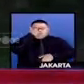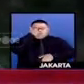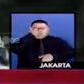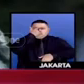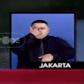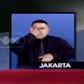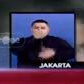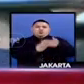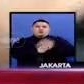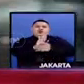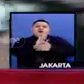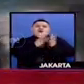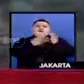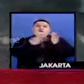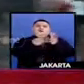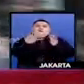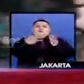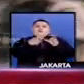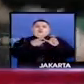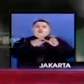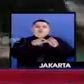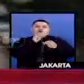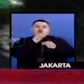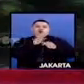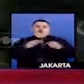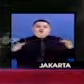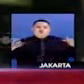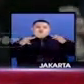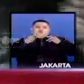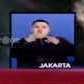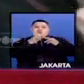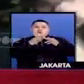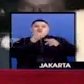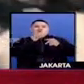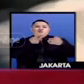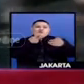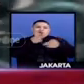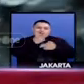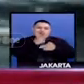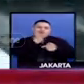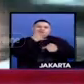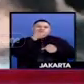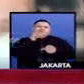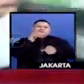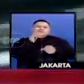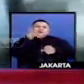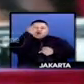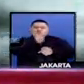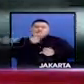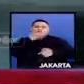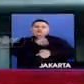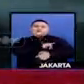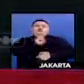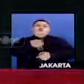Hai unggahan Meme stupa Candi Borobudur yang diedit mirip dengan wajah Presiden Joko Widodo akhirnya keluar dari ruang